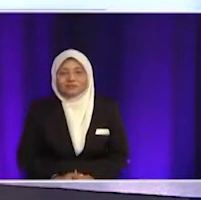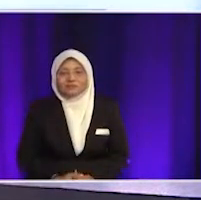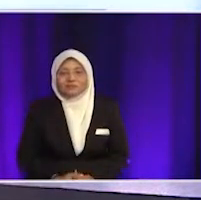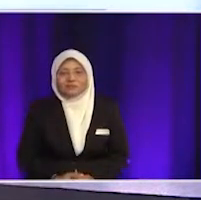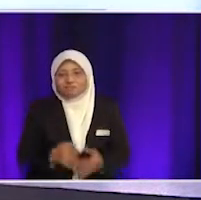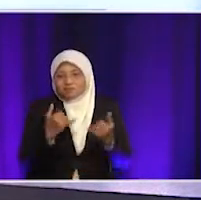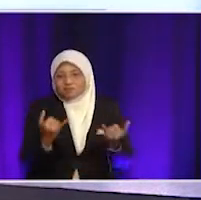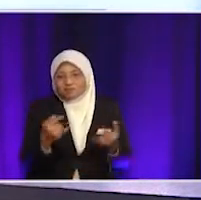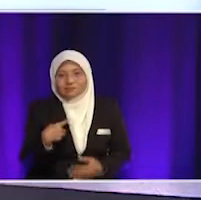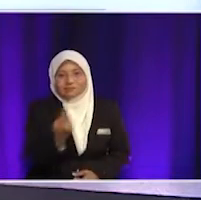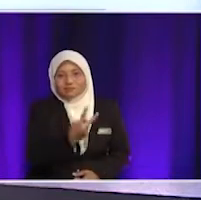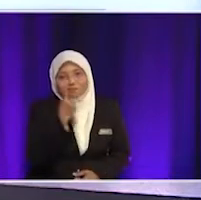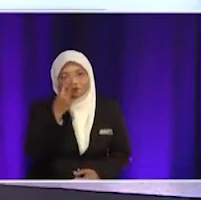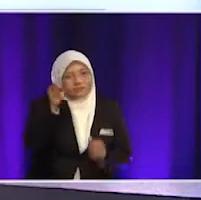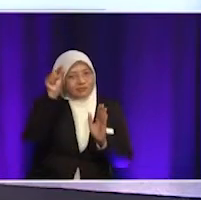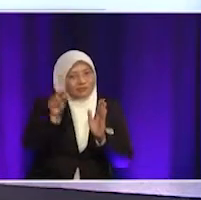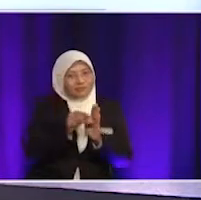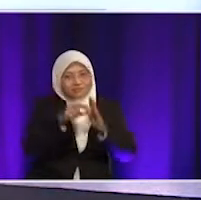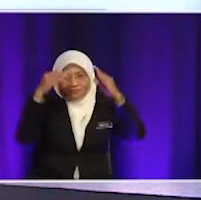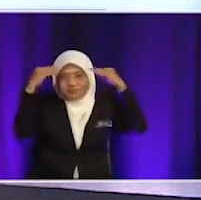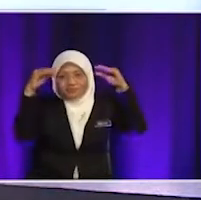melihat dulu profil beliau